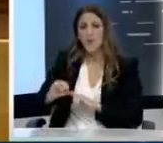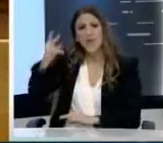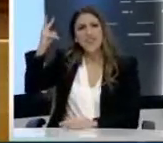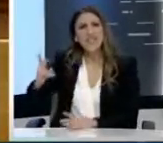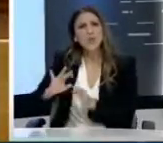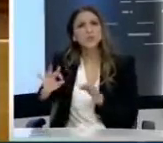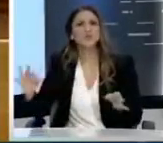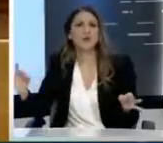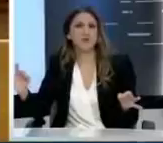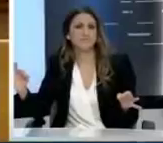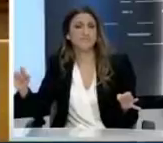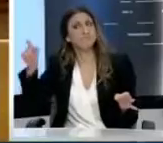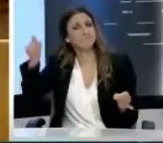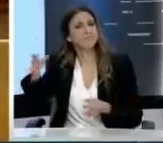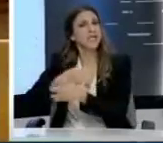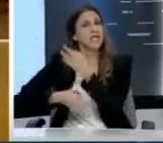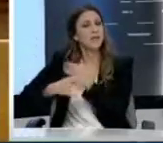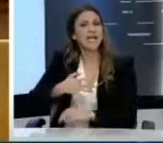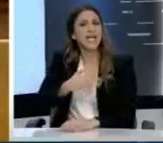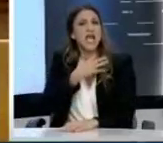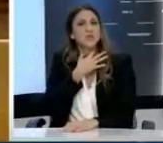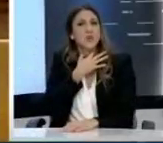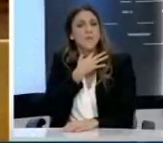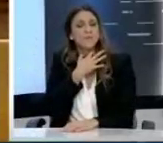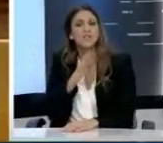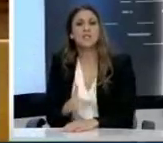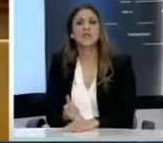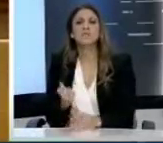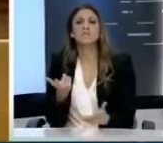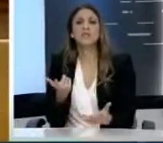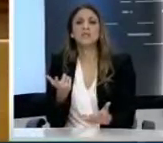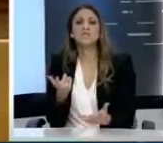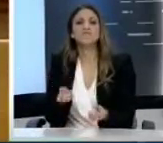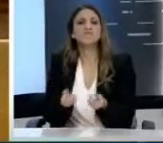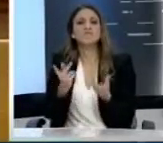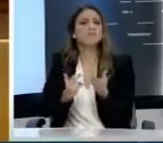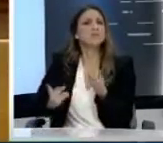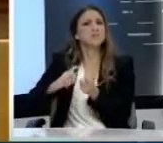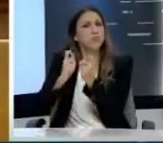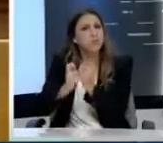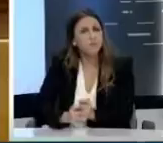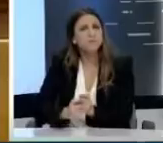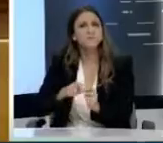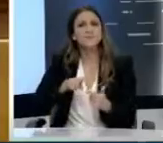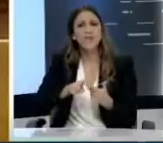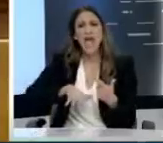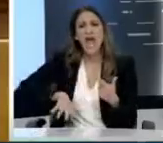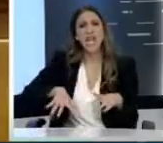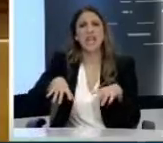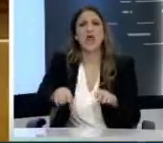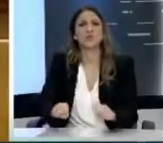του αφήγημα. Είπε ότι χρειαζόμαστε κοινωνικοποίηση των μέσων παραγωγής και λαϊκή